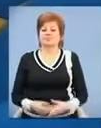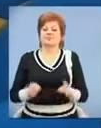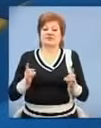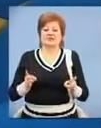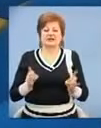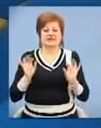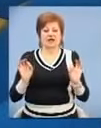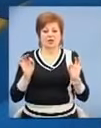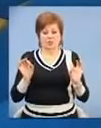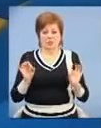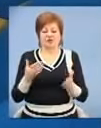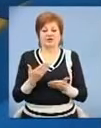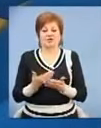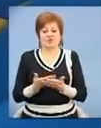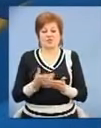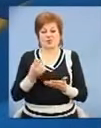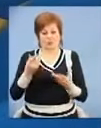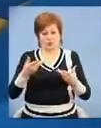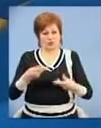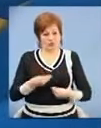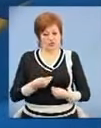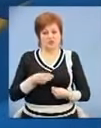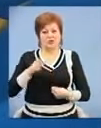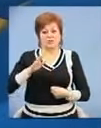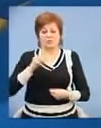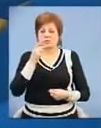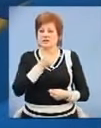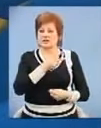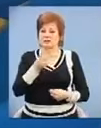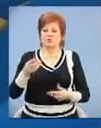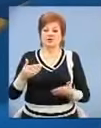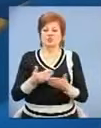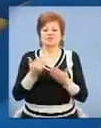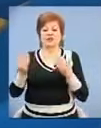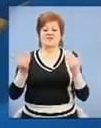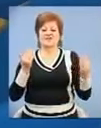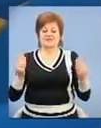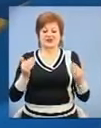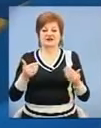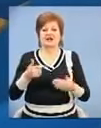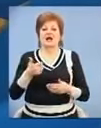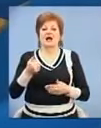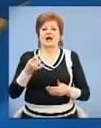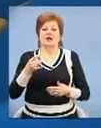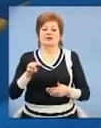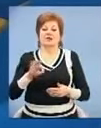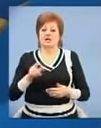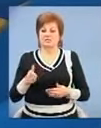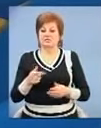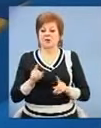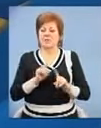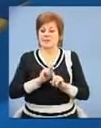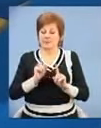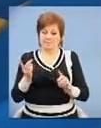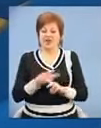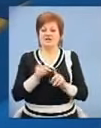Тендітно та акуратно. Ось основне враження, що виникає після споглядання нової виставки в галереї «Артель». Без особливих